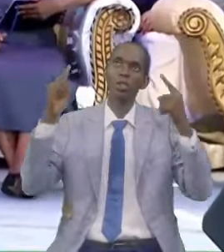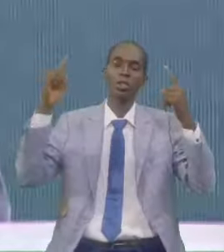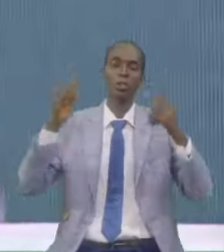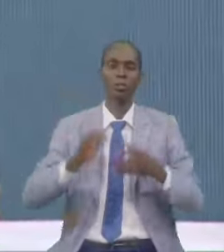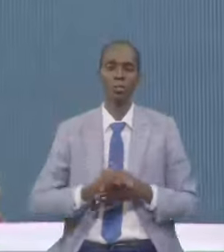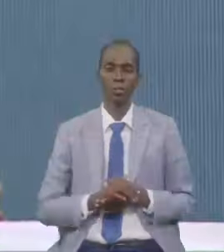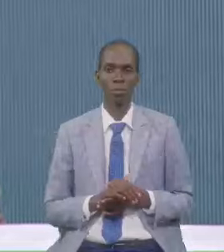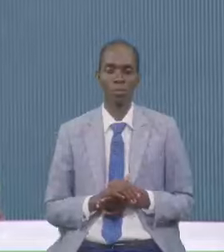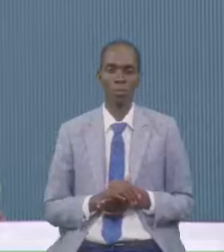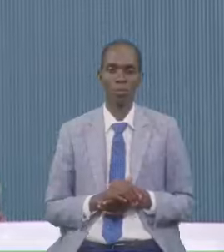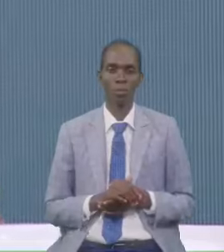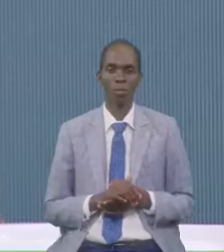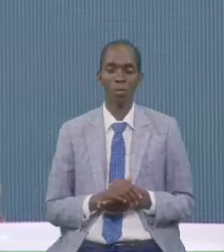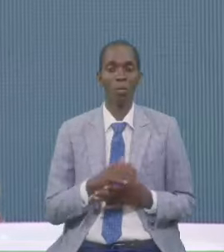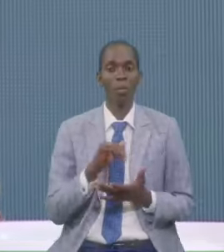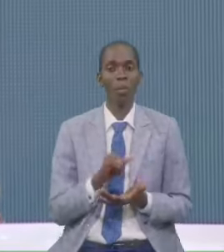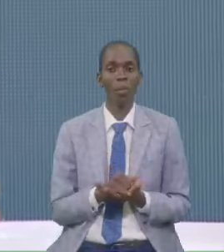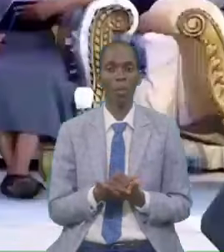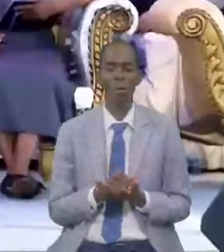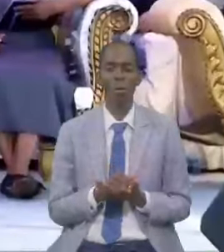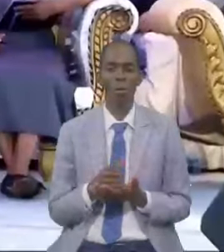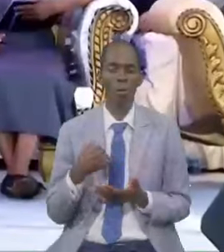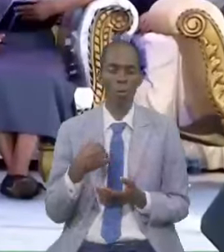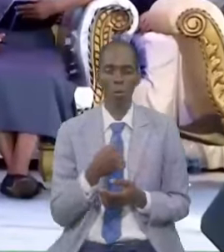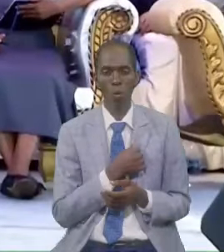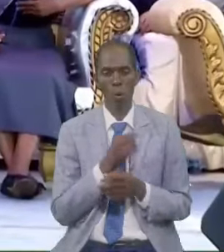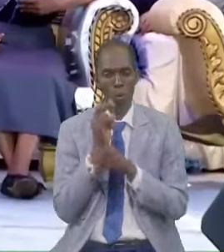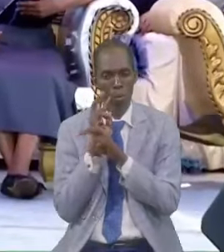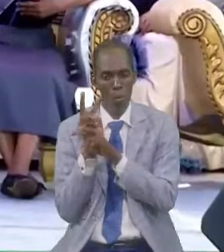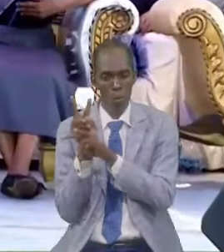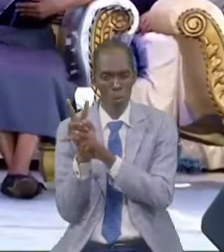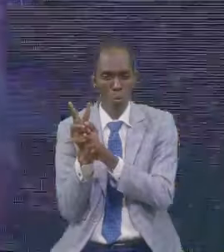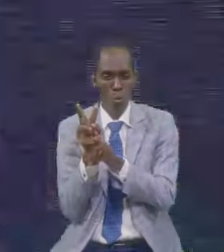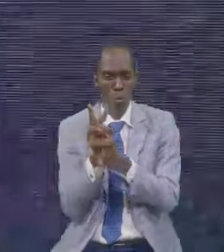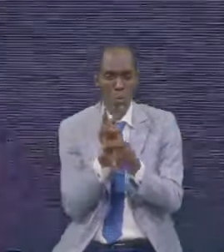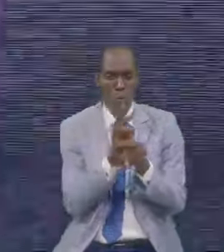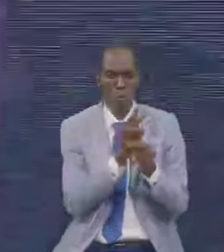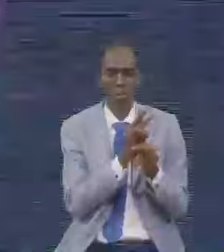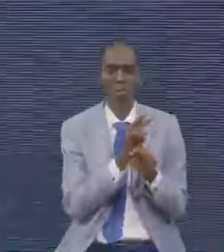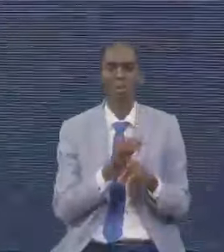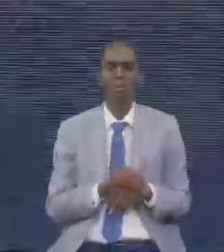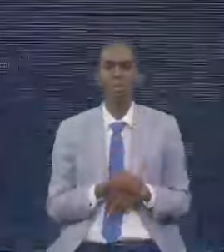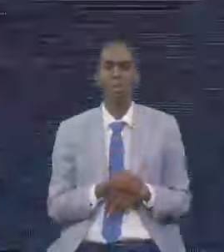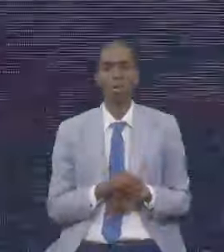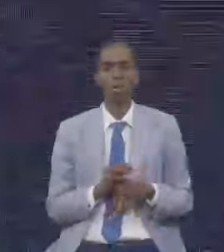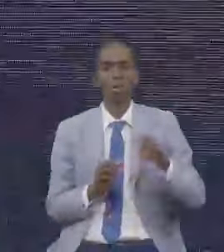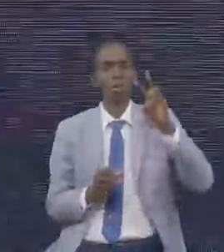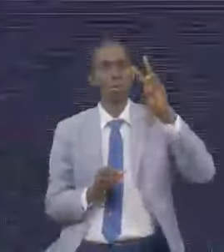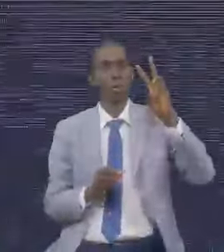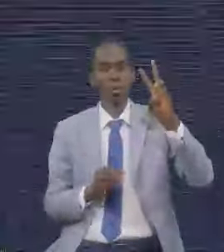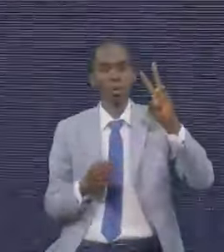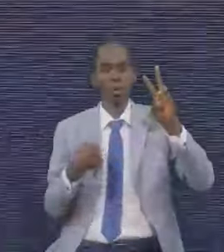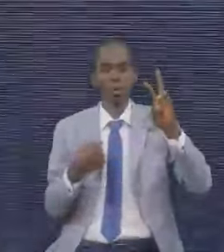సాధించలేకపోయారు? That we watch. ఎందుకంటే ఆ గమనిక లేకపోవడం. Double you there, we watch